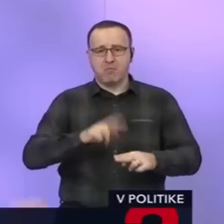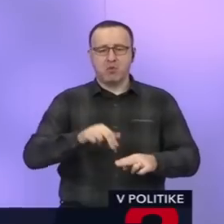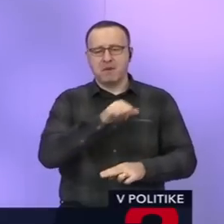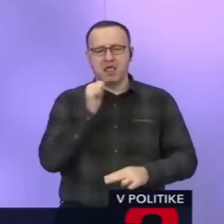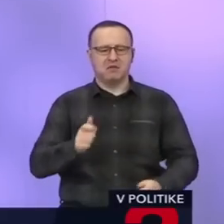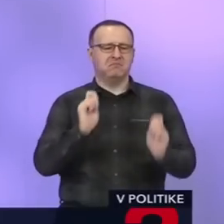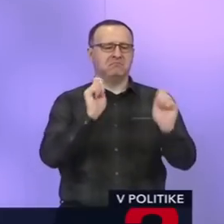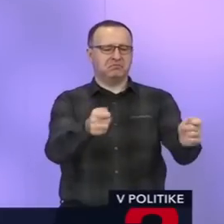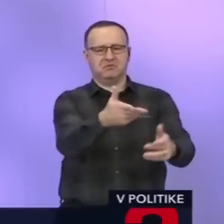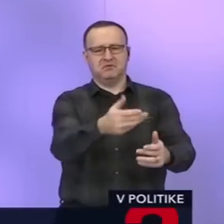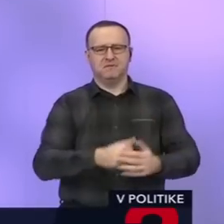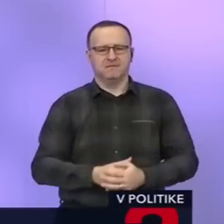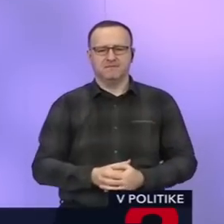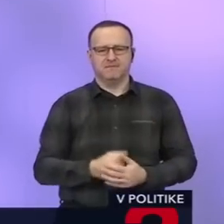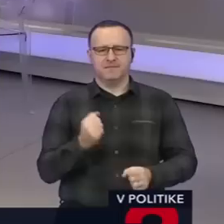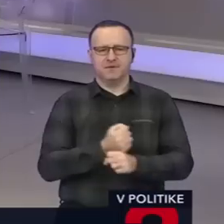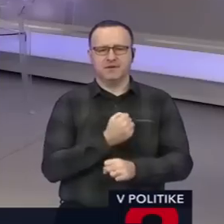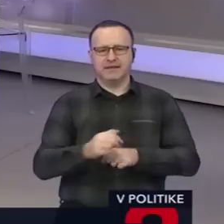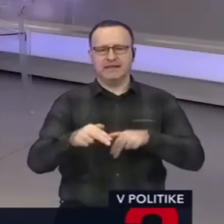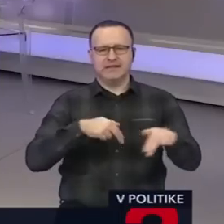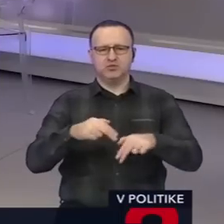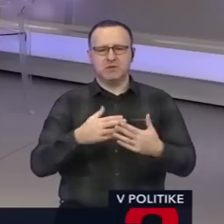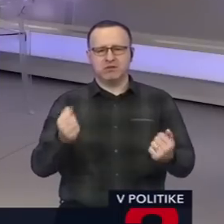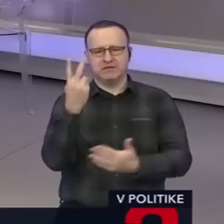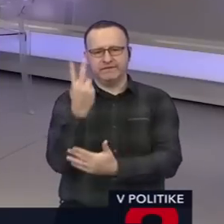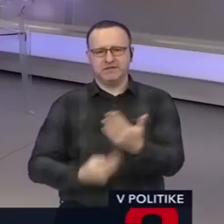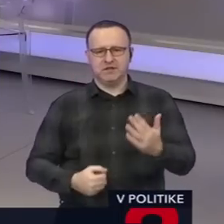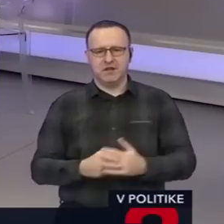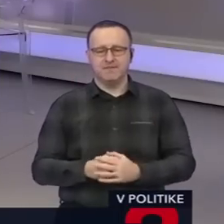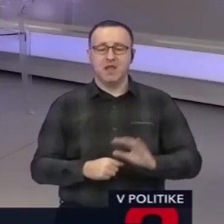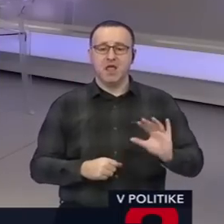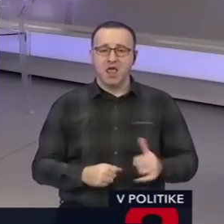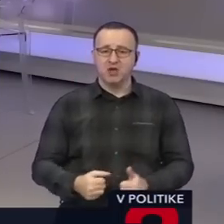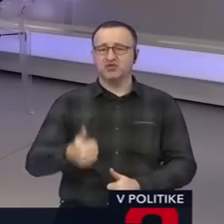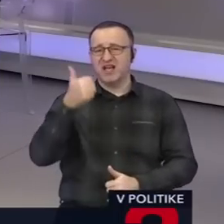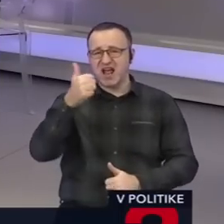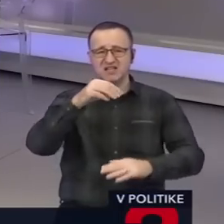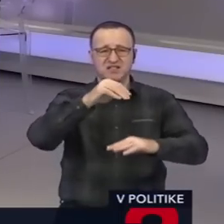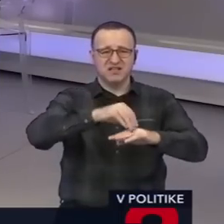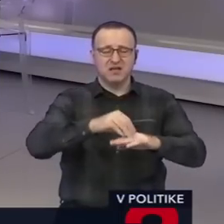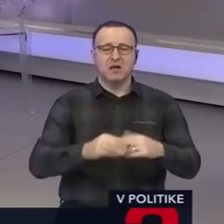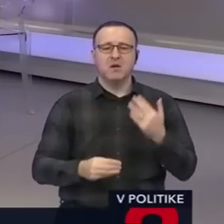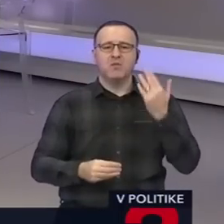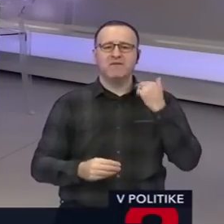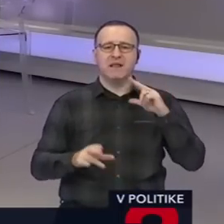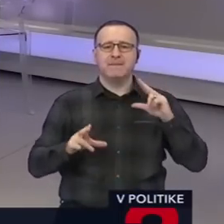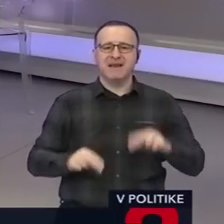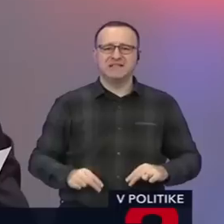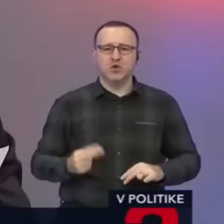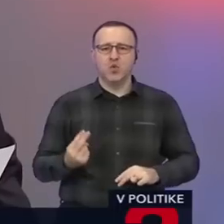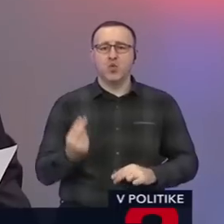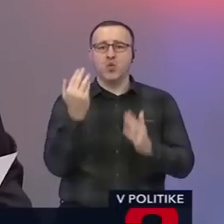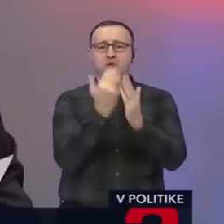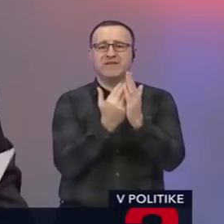stôl a potom bude z toho iba zbytočná. Ja by som tu veľmi rád ešte raz ocitoval stanovisko bývalého predsedu Ústavného súdu Jána Mazáka,